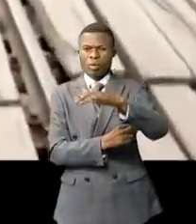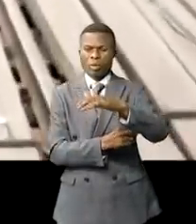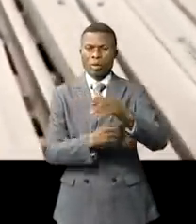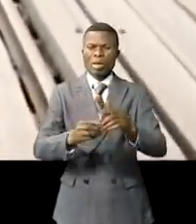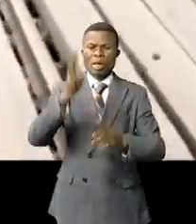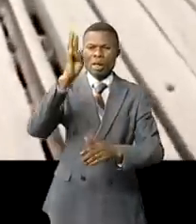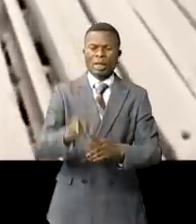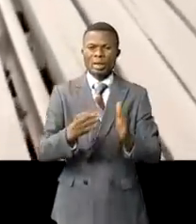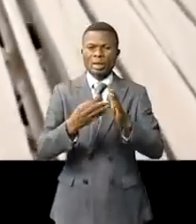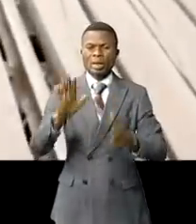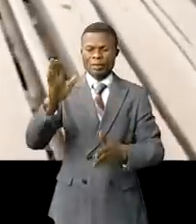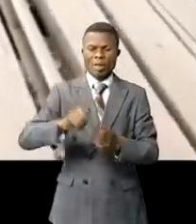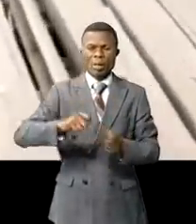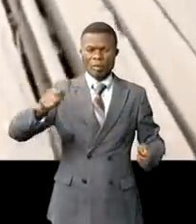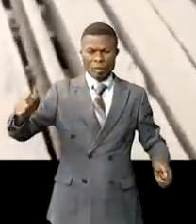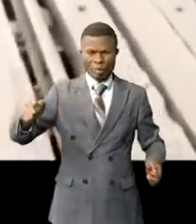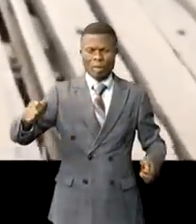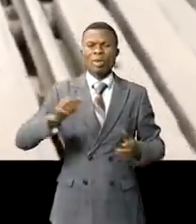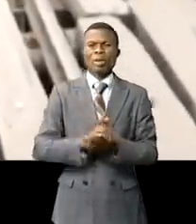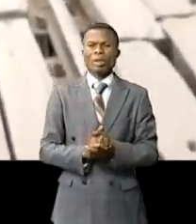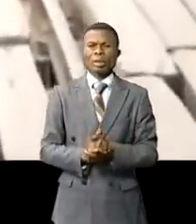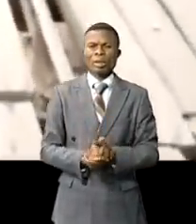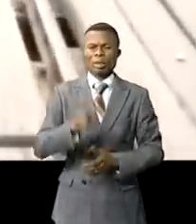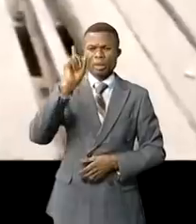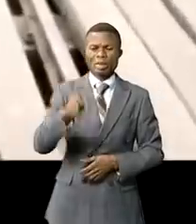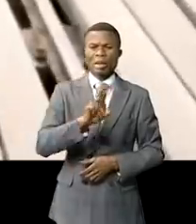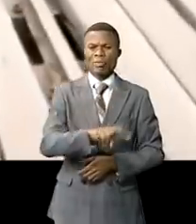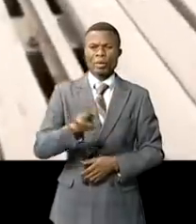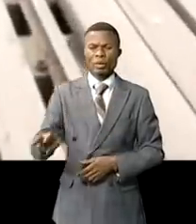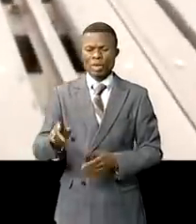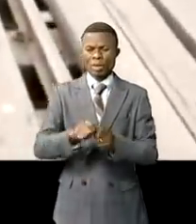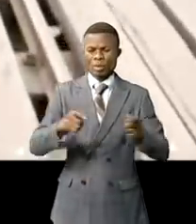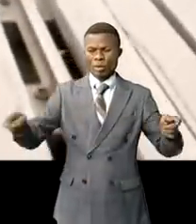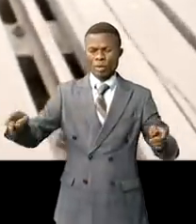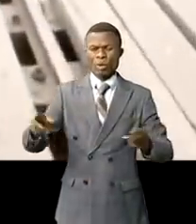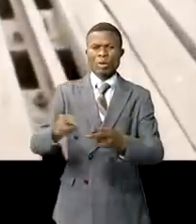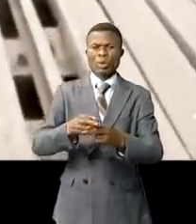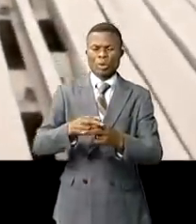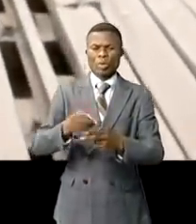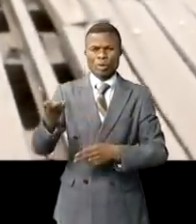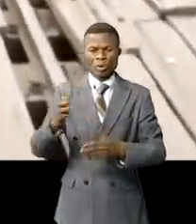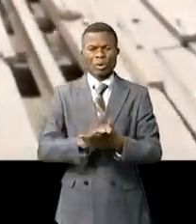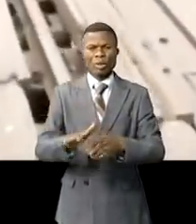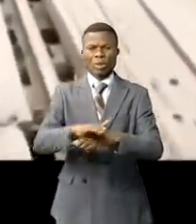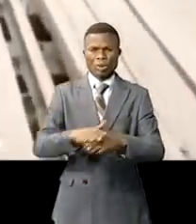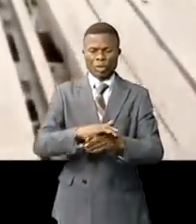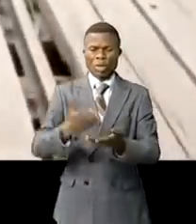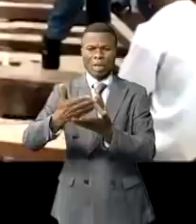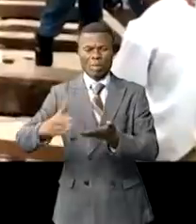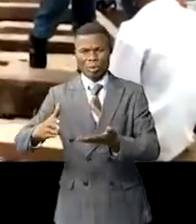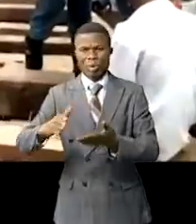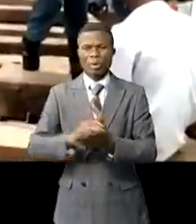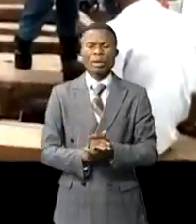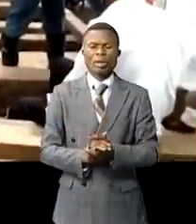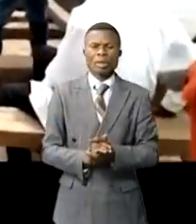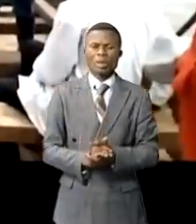485 mètres linéaires et 122 mètres linéaires de platelage sur sa partie,